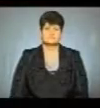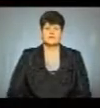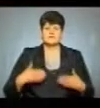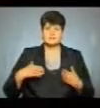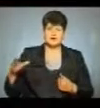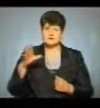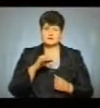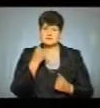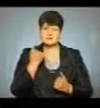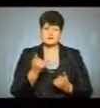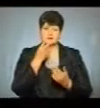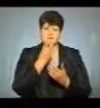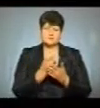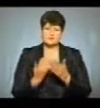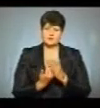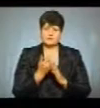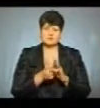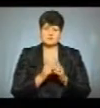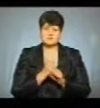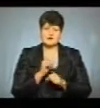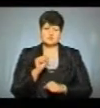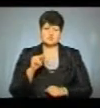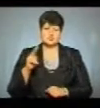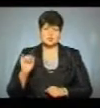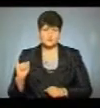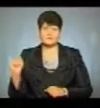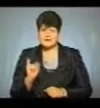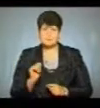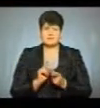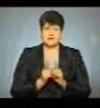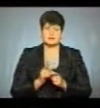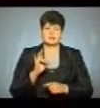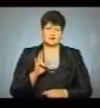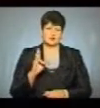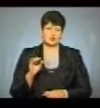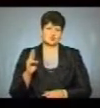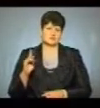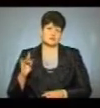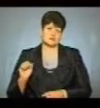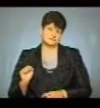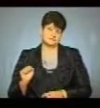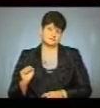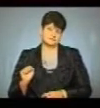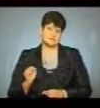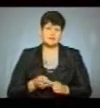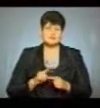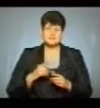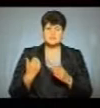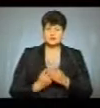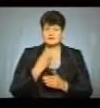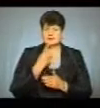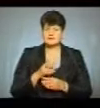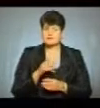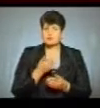Вітаю всіх, хто зараз з нами. Ви дивитесь новини. У студії працює Анастасія Чечко і сурдоперекладач Надія Коцовська. І у цьому випуску дивіться про